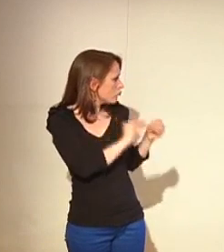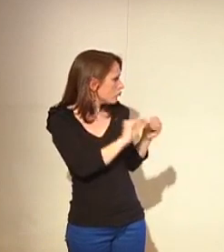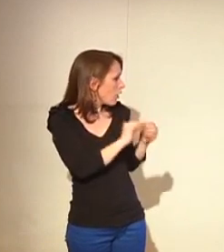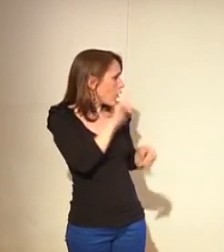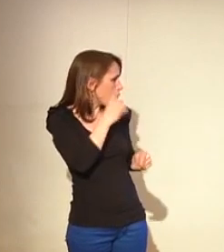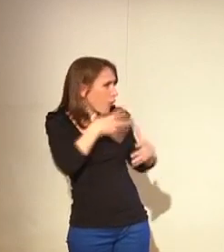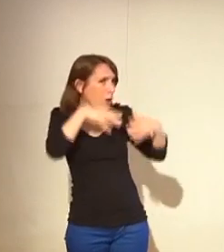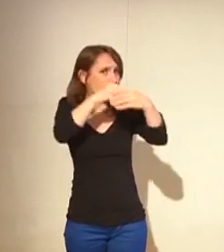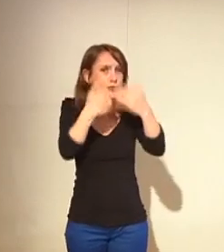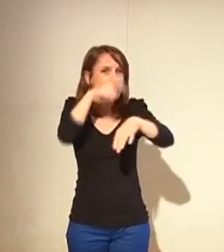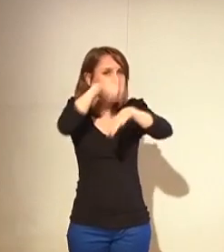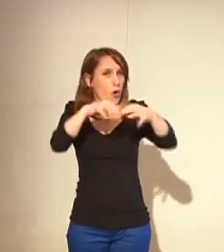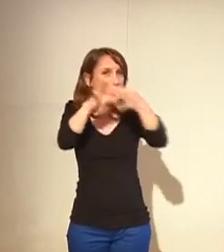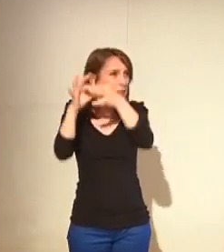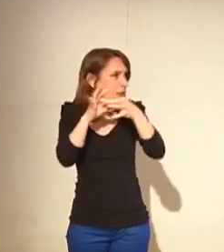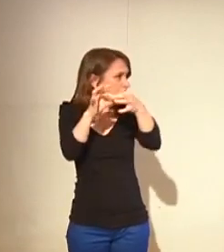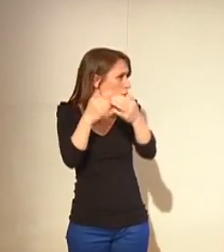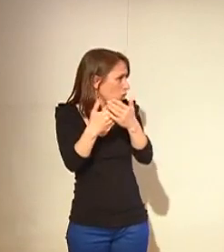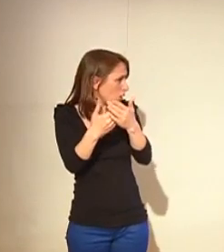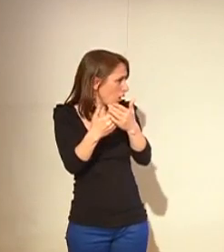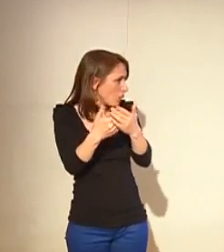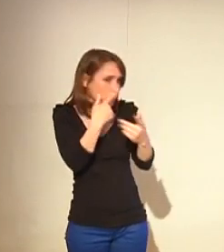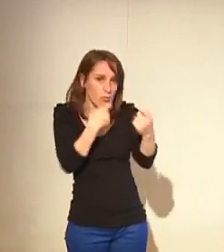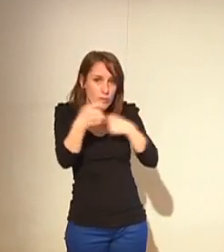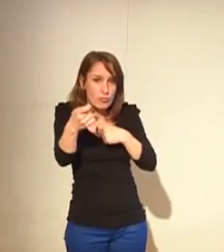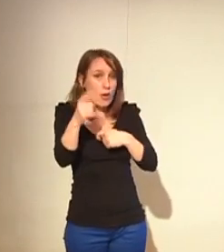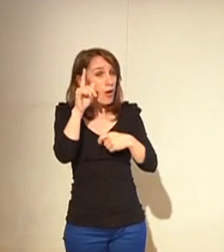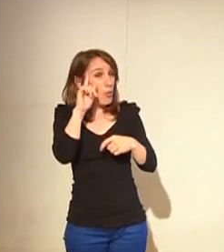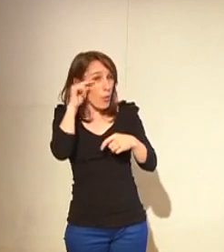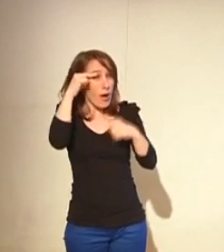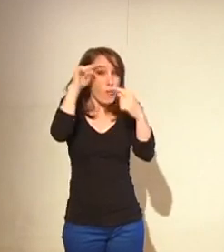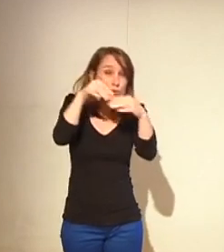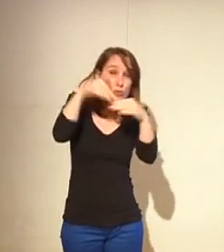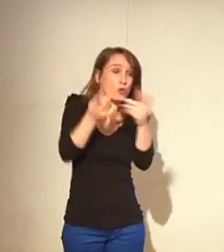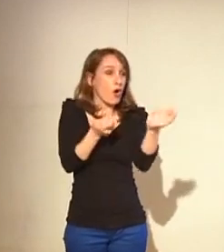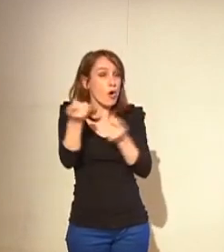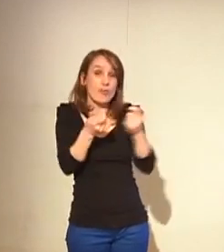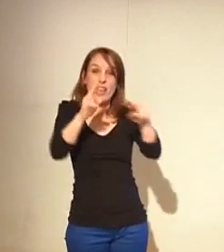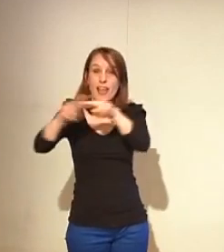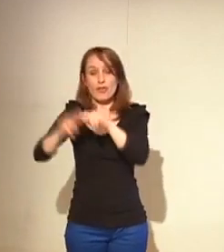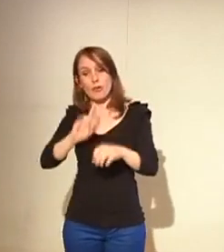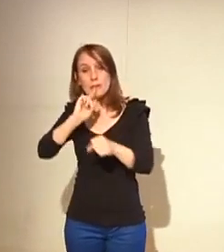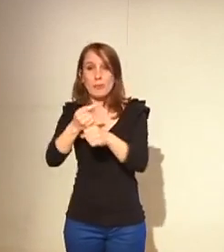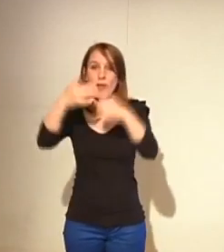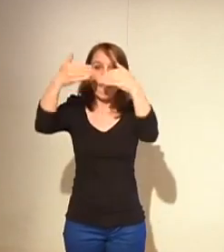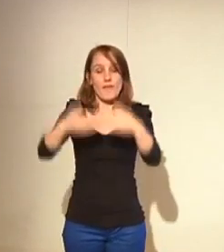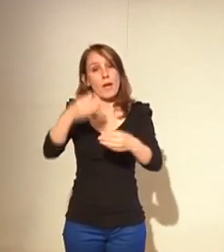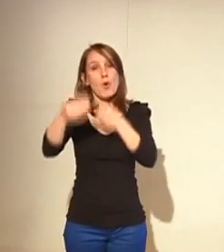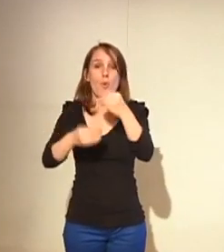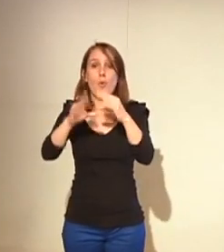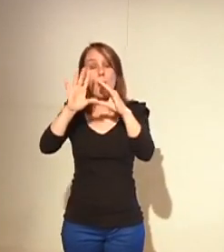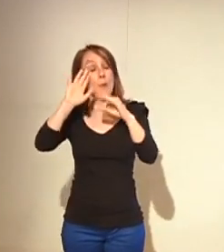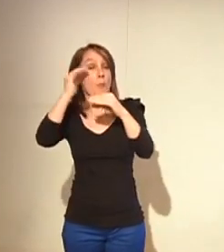de liaison qui devoir qui va devoir gérer la fermeture des chantiers ou au moins sa mise sous conserve la mise sous conserve de ce